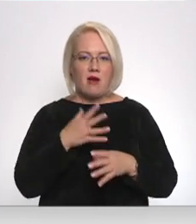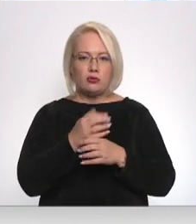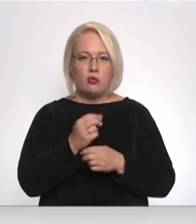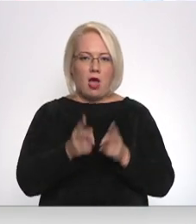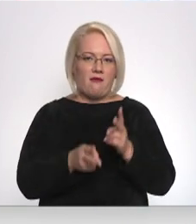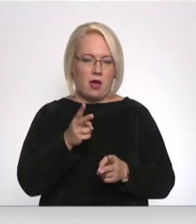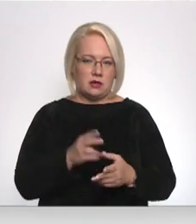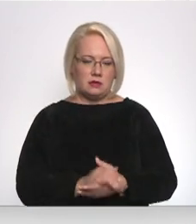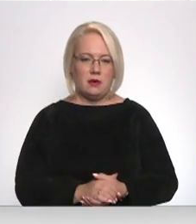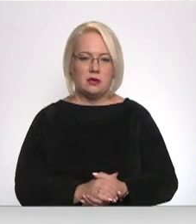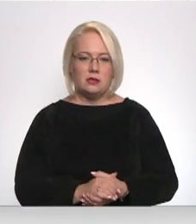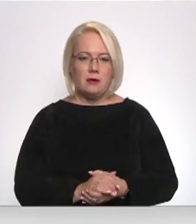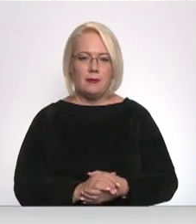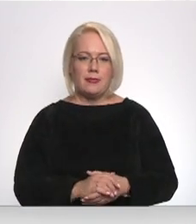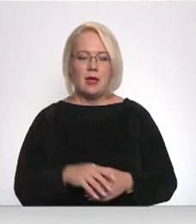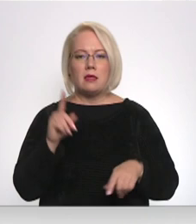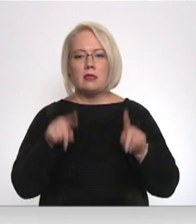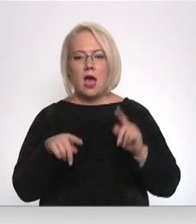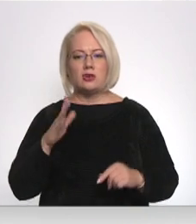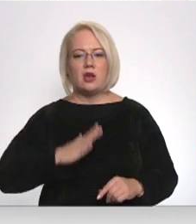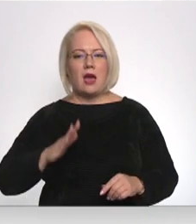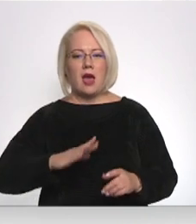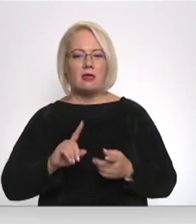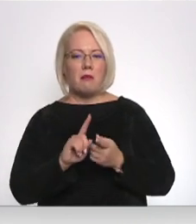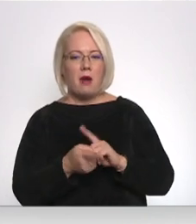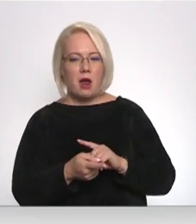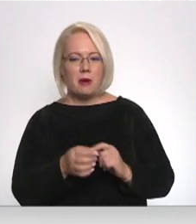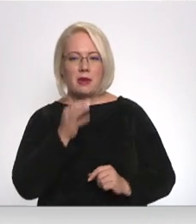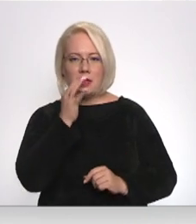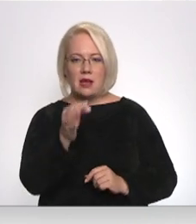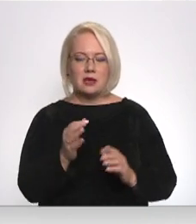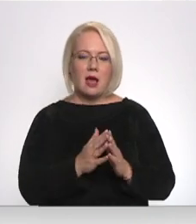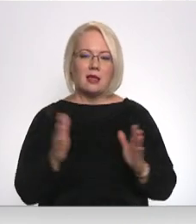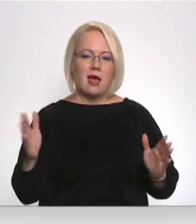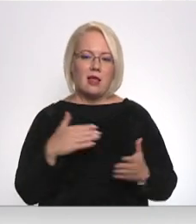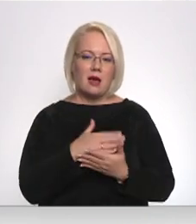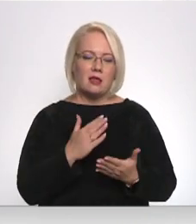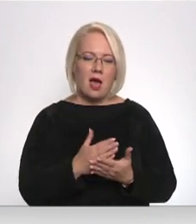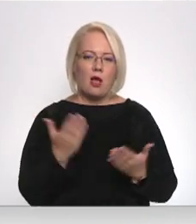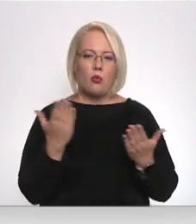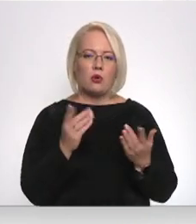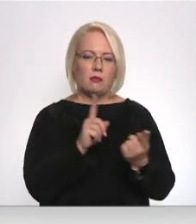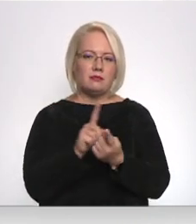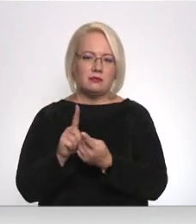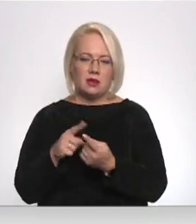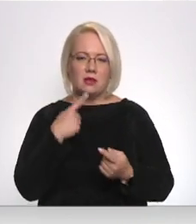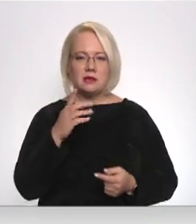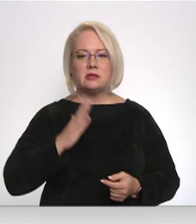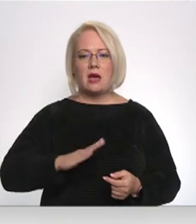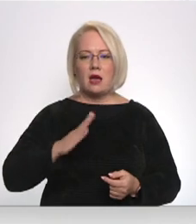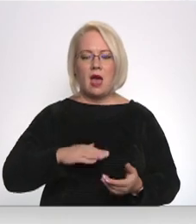vārīsimies. Daži, protams, gaida pārmaiņas, bet jāteica, ka lielākā daļa ar tiem, ko es runāju, tomēr saka, ka